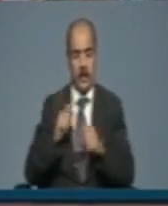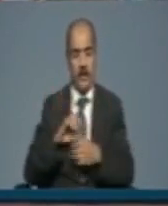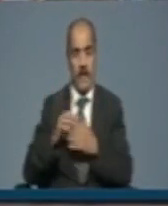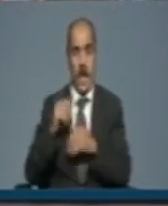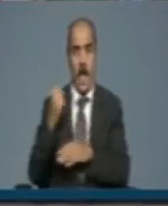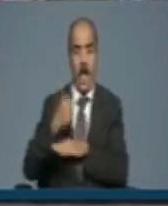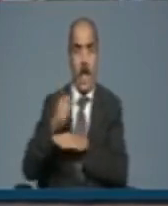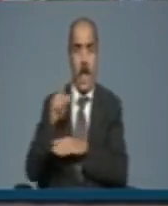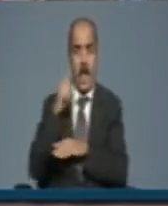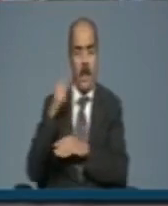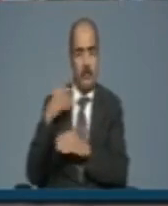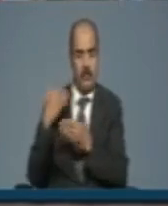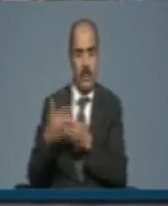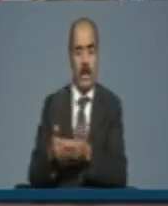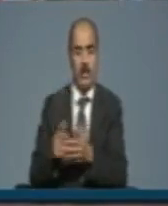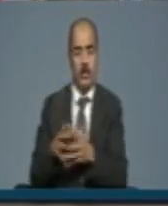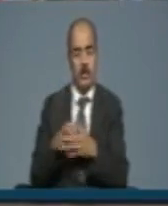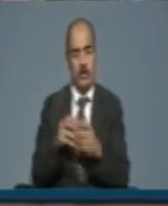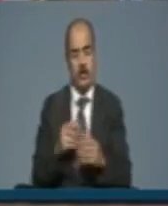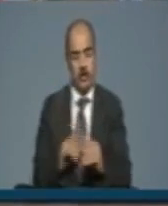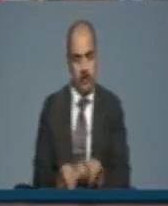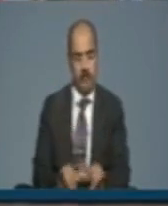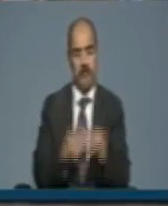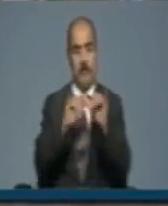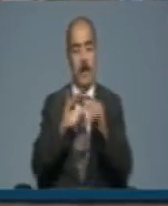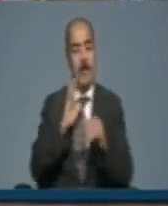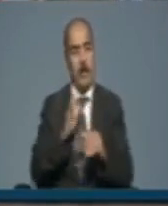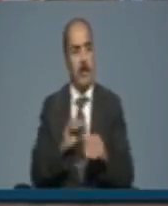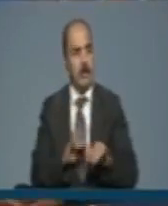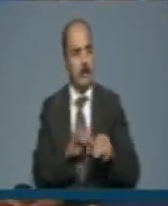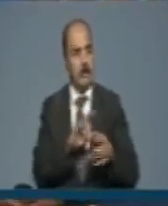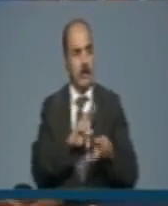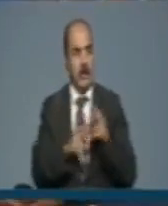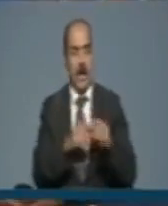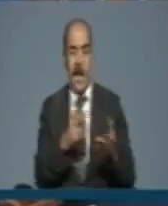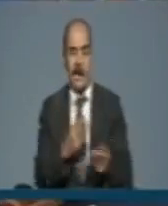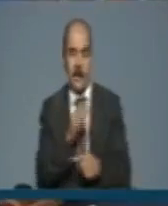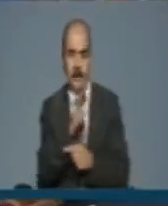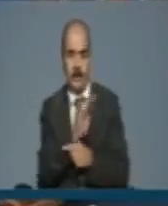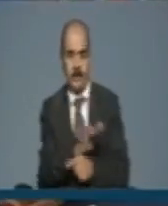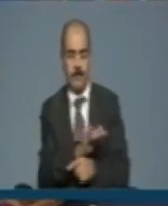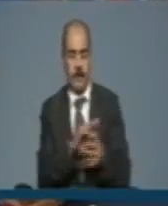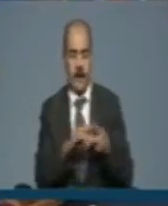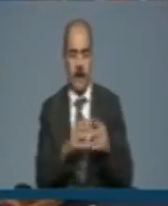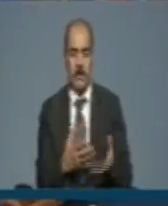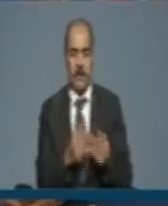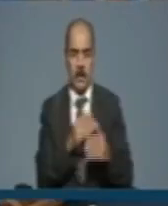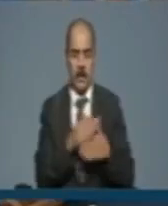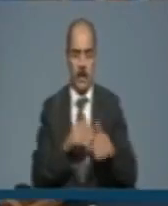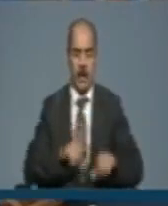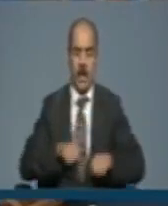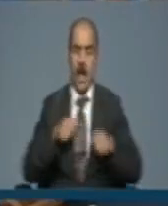المنطقة حتى تتمكن من تقديم كل الدعم اللازم من أجل البقاء على الحياة.